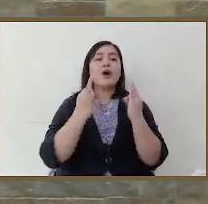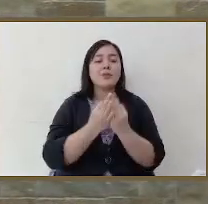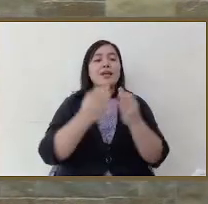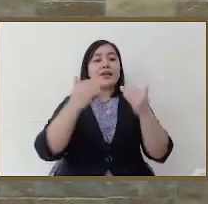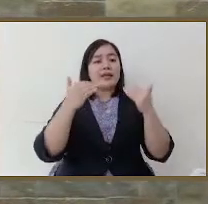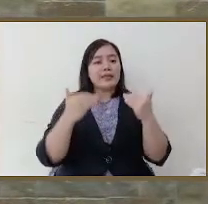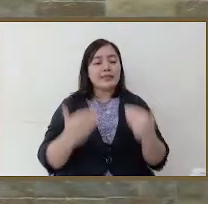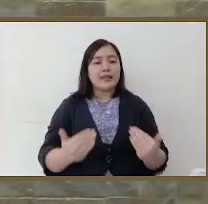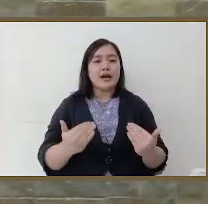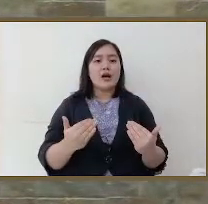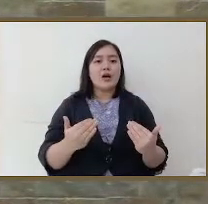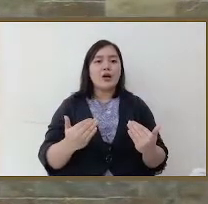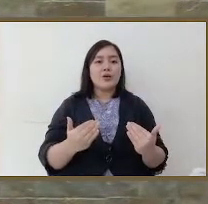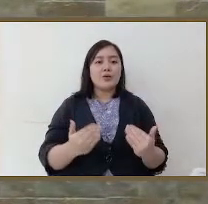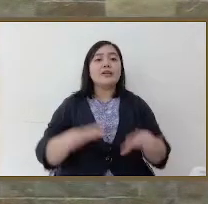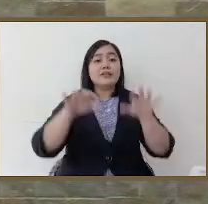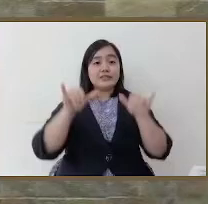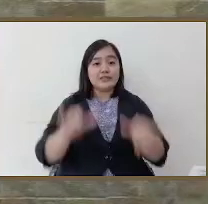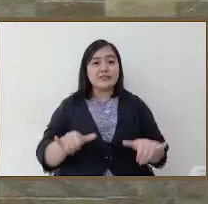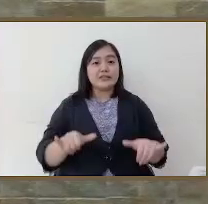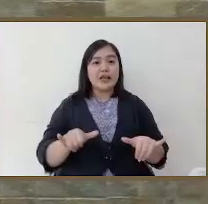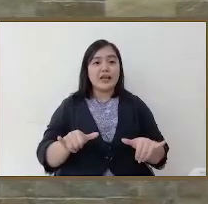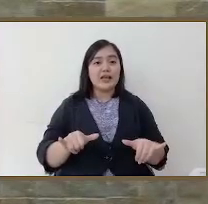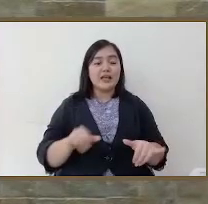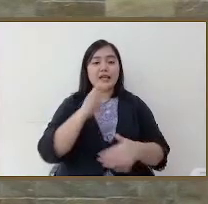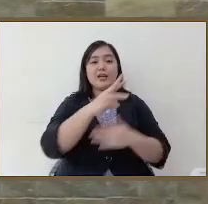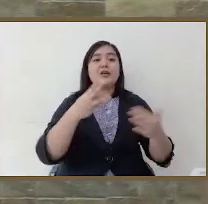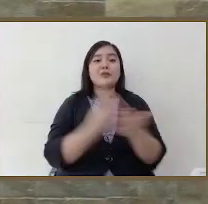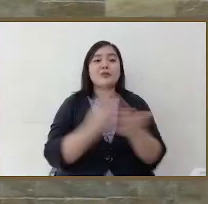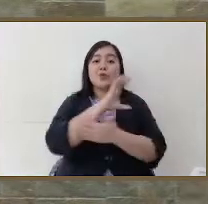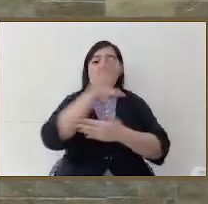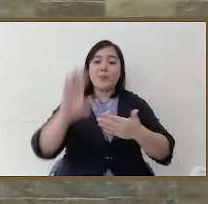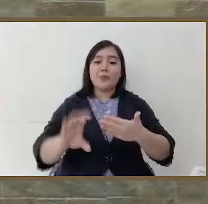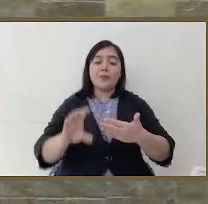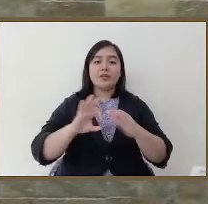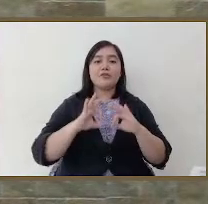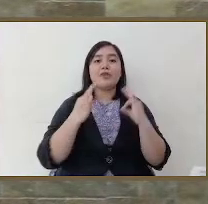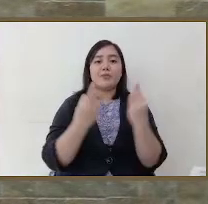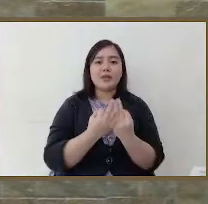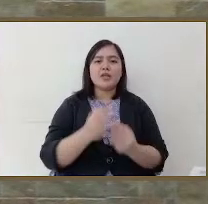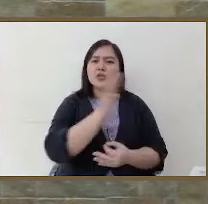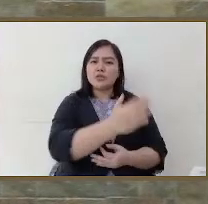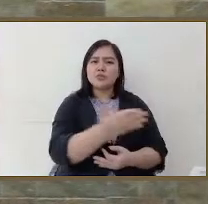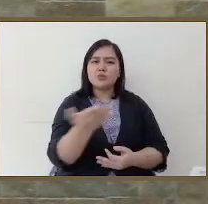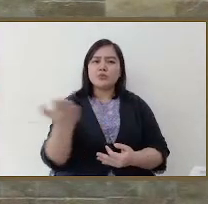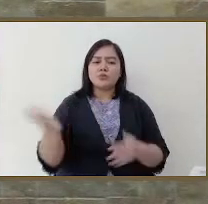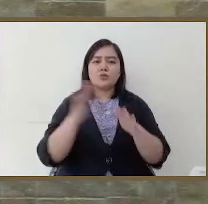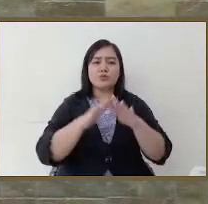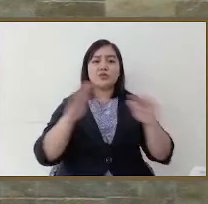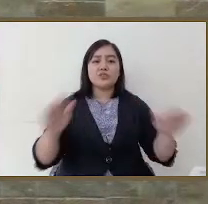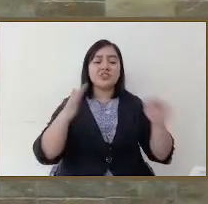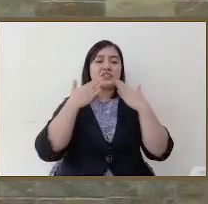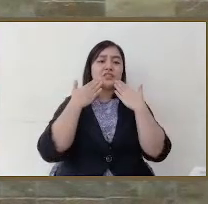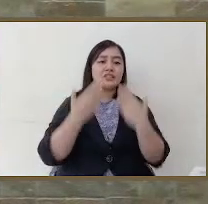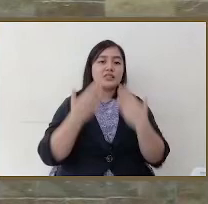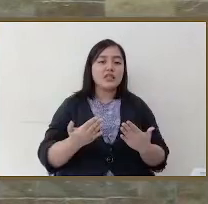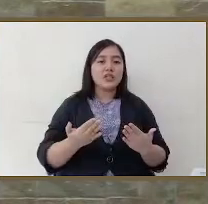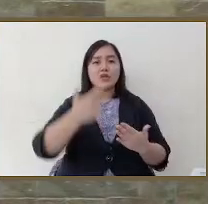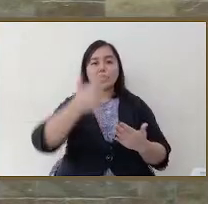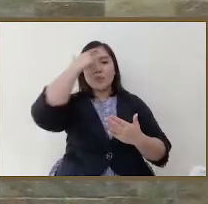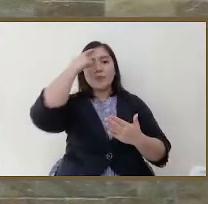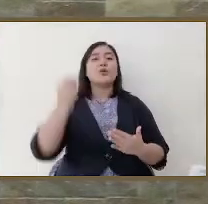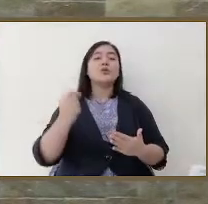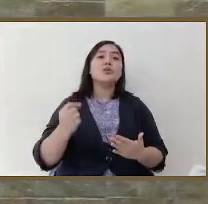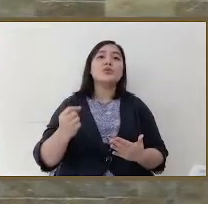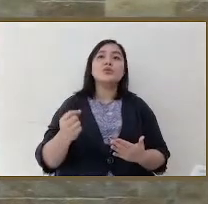pamilya, nandiyan pa rin ang asawa mo, nandiyan pa rin ang anak mo. Eh, kayo mga anak, magpasalamat kayo at kilalanin niyo na ang Diyos, ang